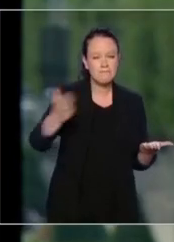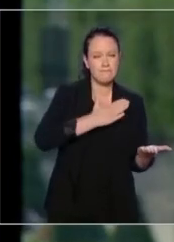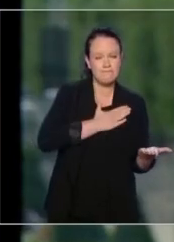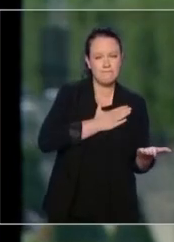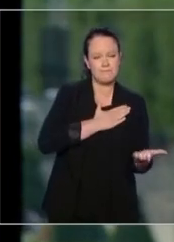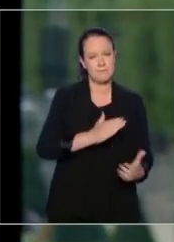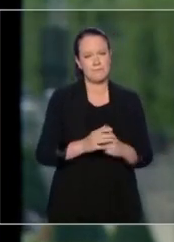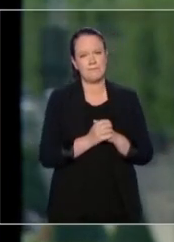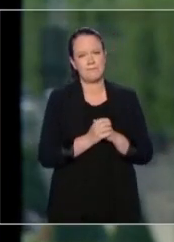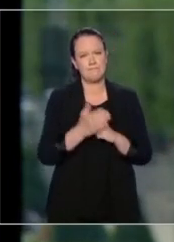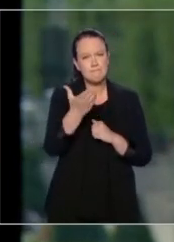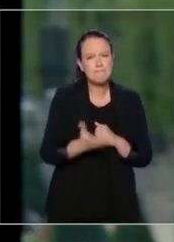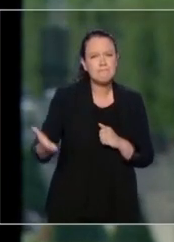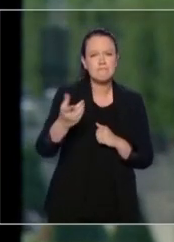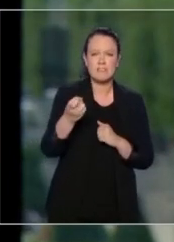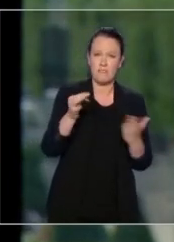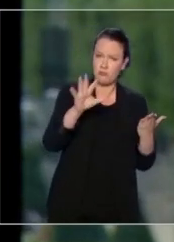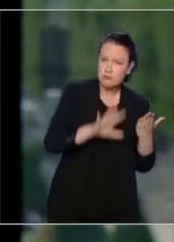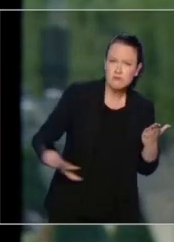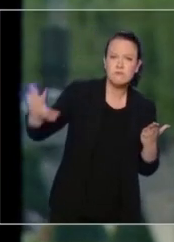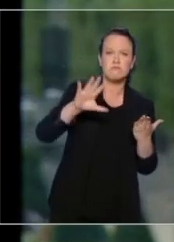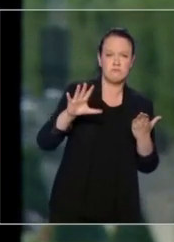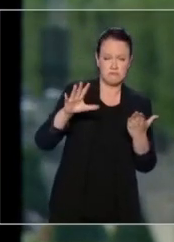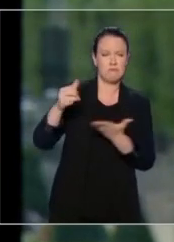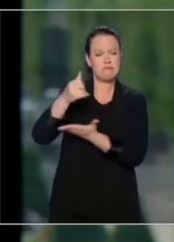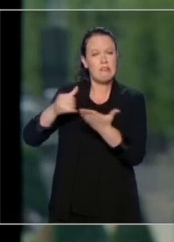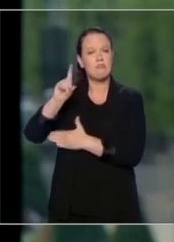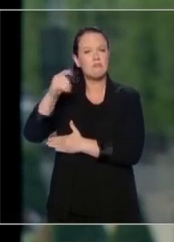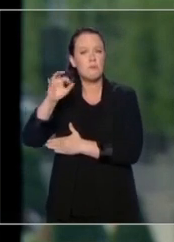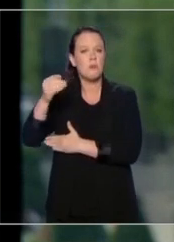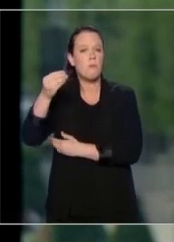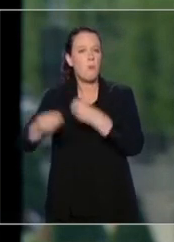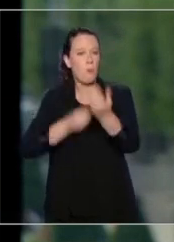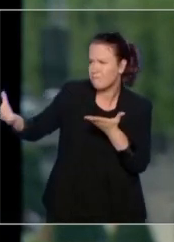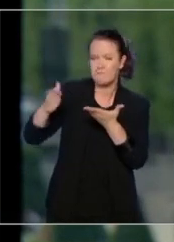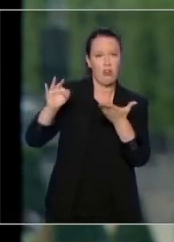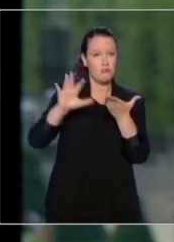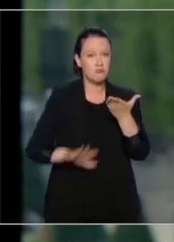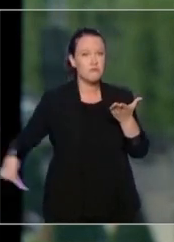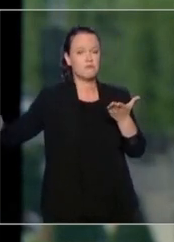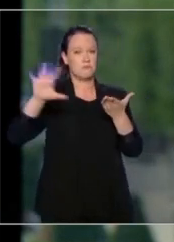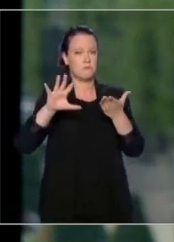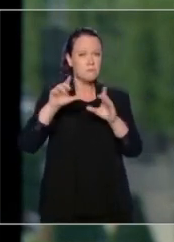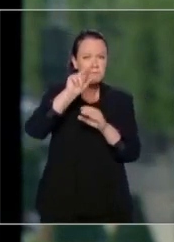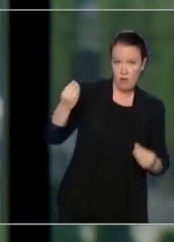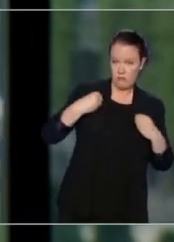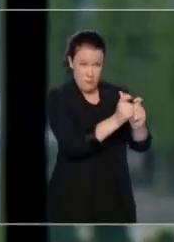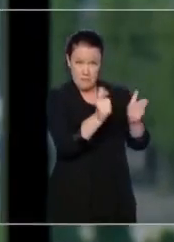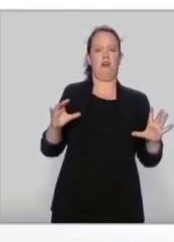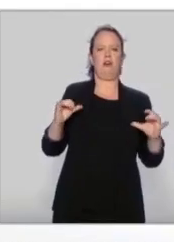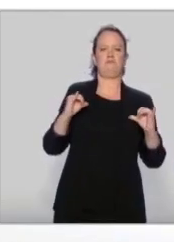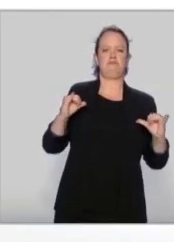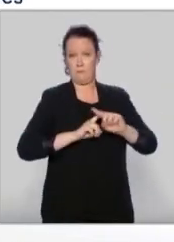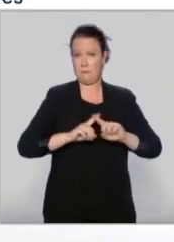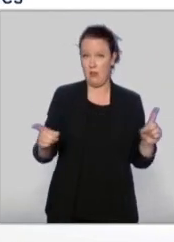Mes chers compatriotes d'Hexagone, d'Outre-mer et de l'étranger, comme depuis le début de la pandémie et après avoir longuement consulté, je